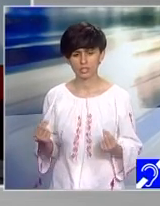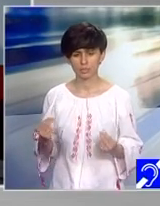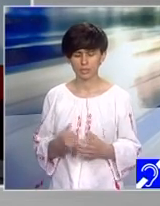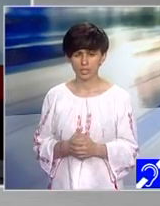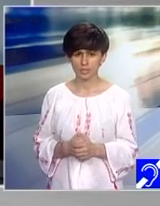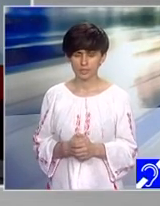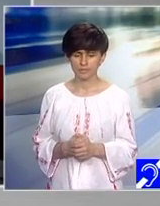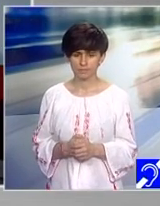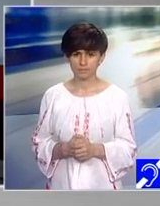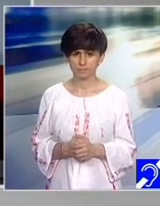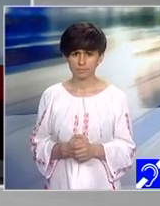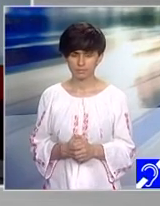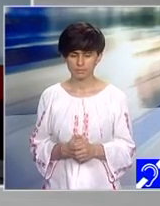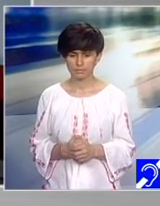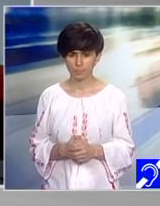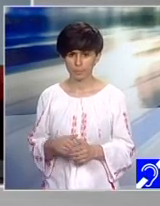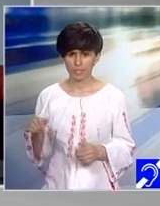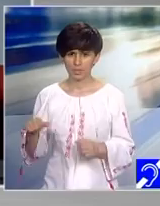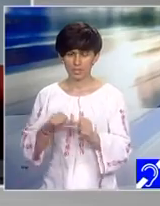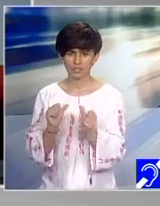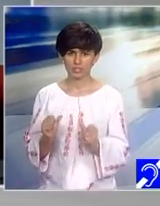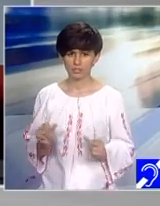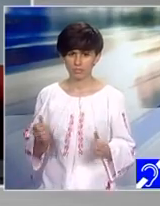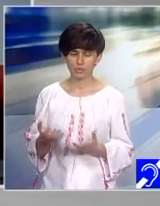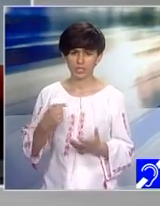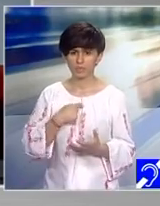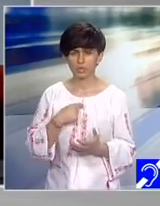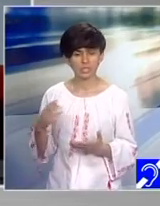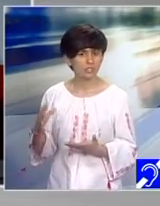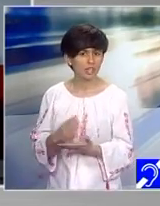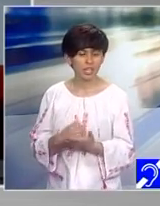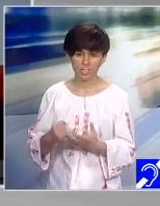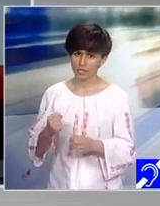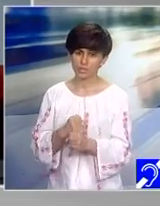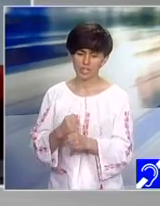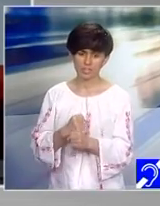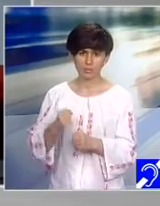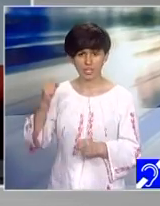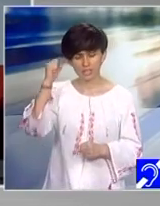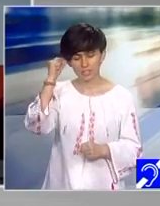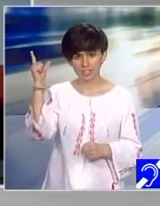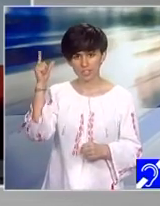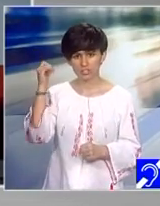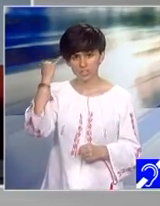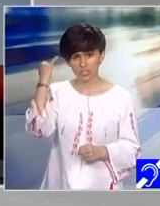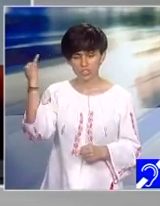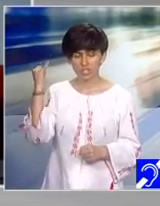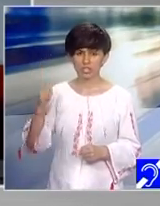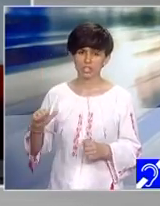crowdsourcing exact pe acest model și care poate să adune experiență, inteligență și idei